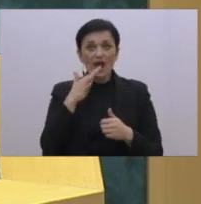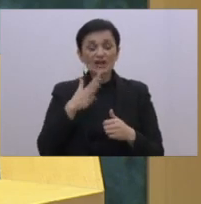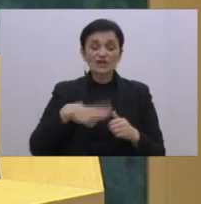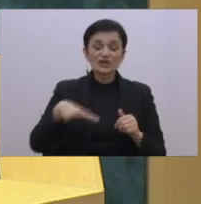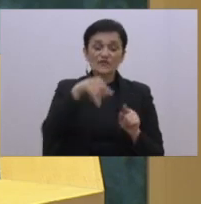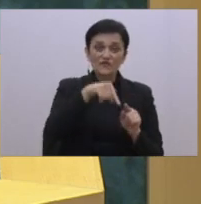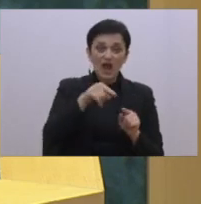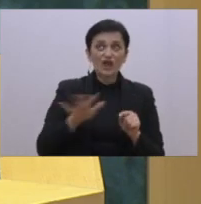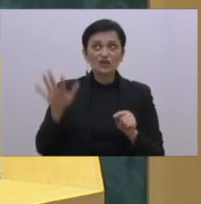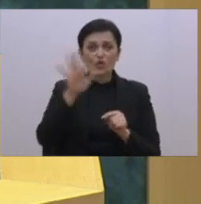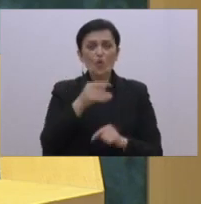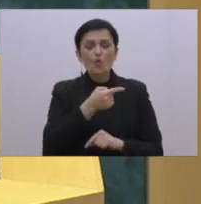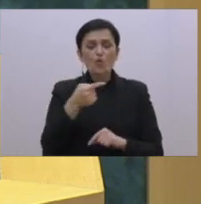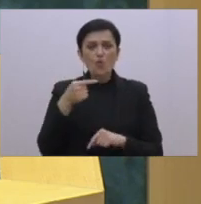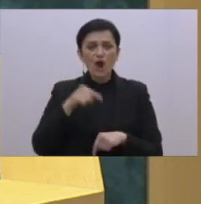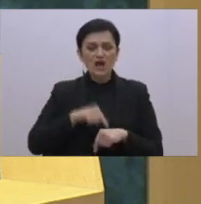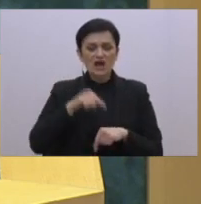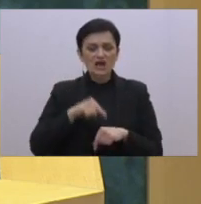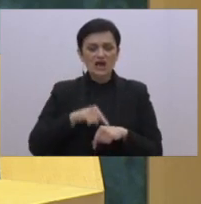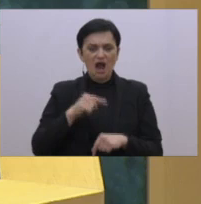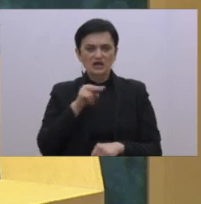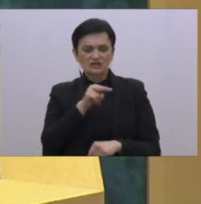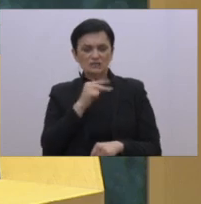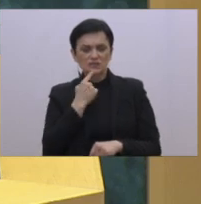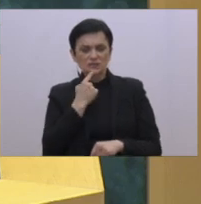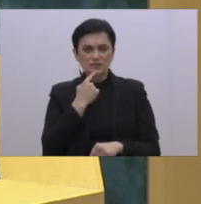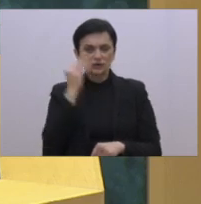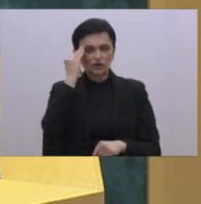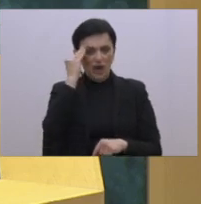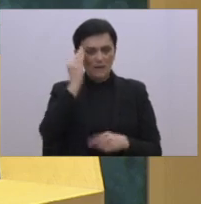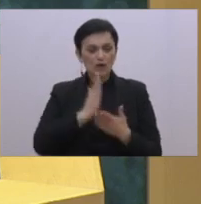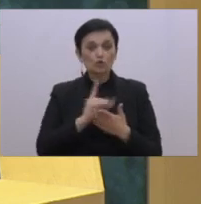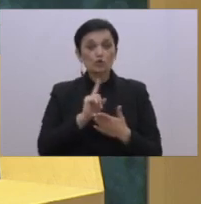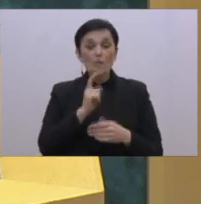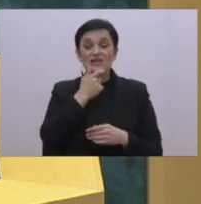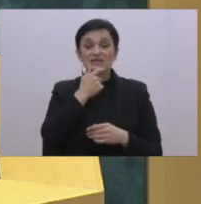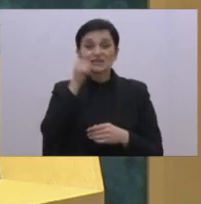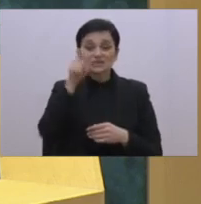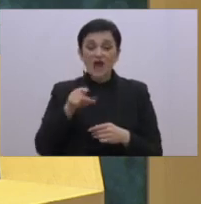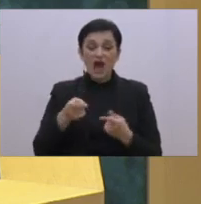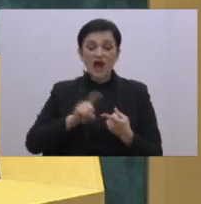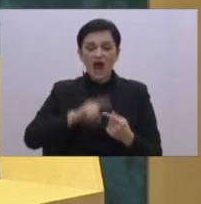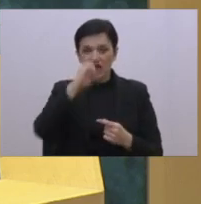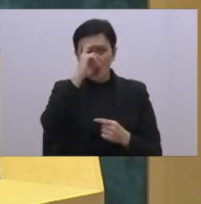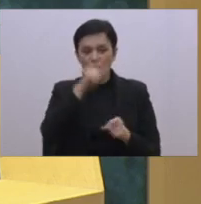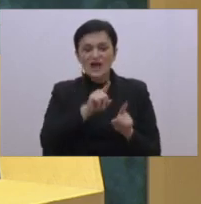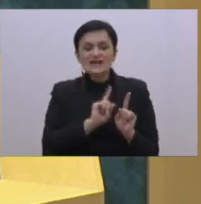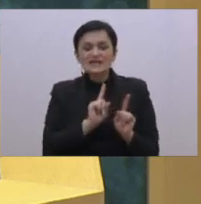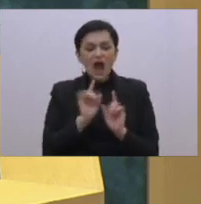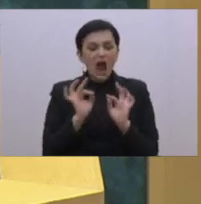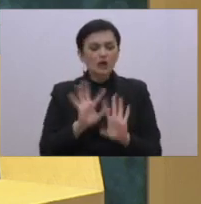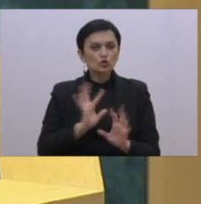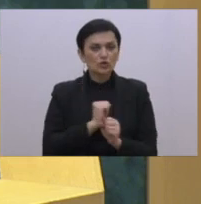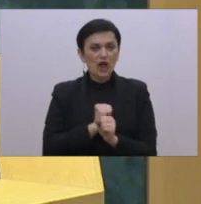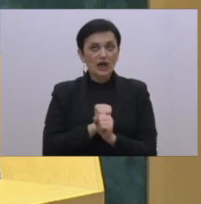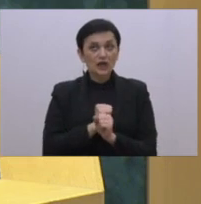გარეთ მაინც დარჩა უარყოფითი განცდა, აღქმა, შთაბეჭდილება, რომ სააკაშვილთან დაკავშირებით ხელისუფლება რაღაცას არასწორად